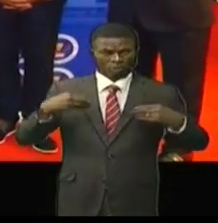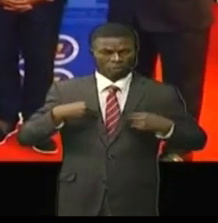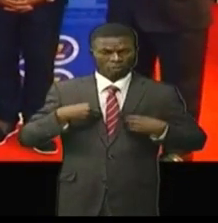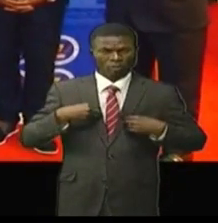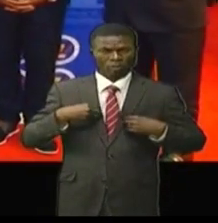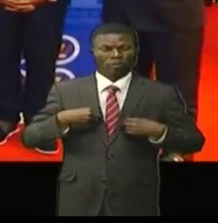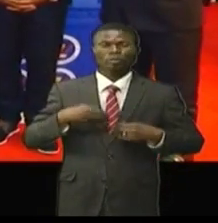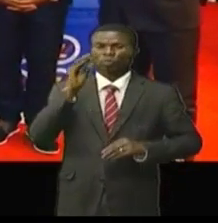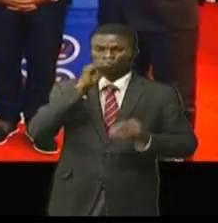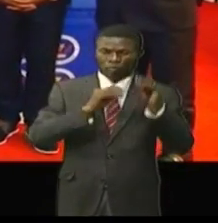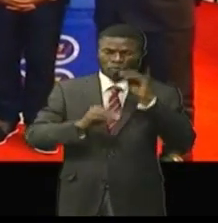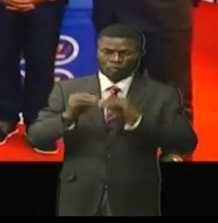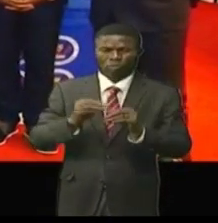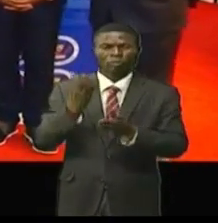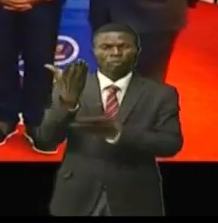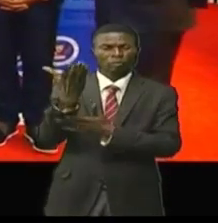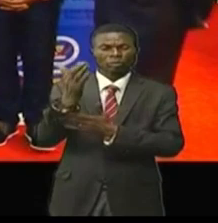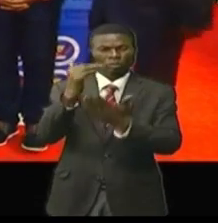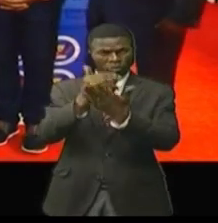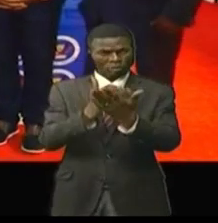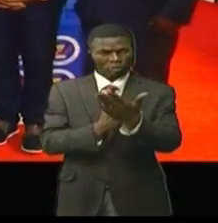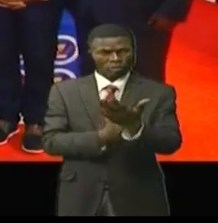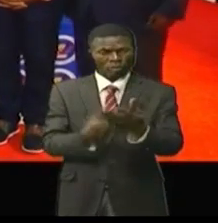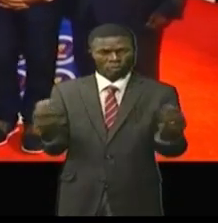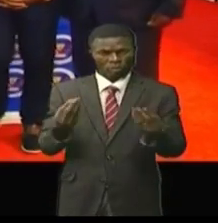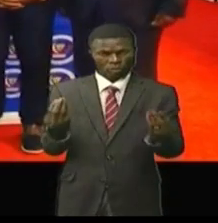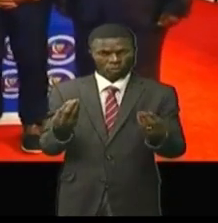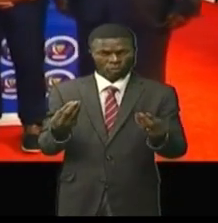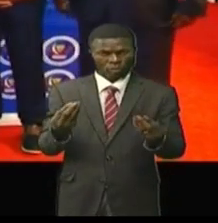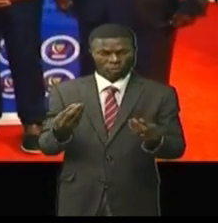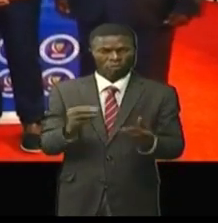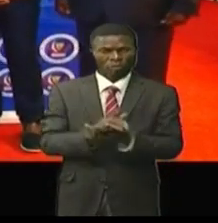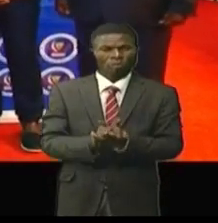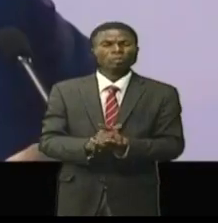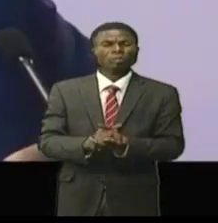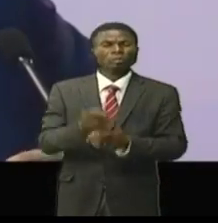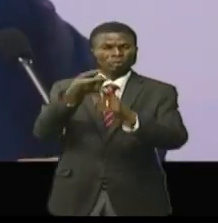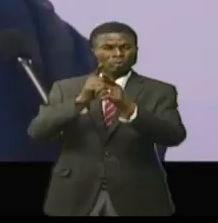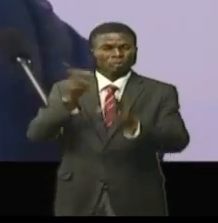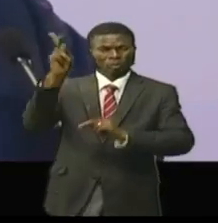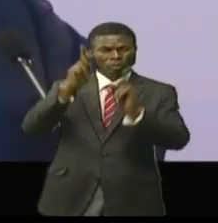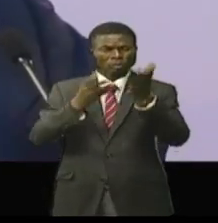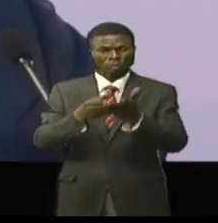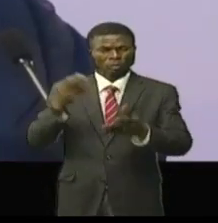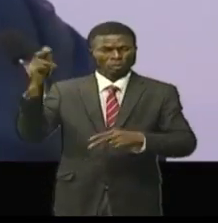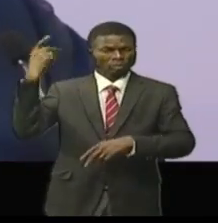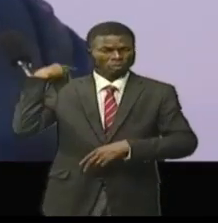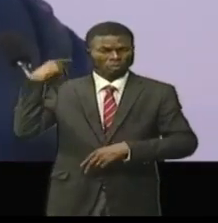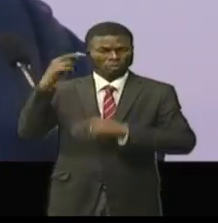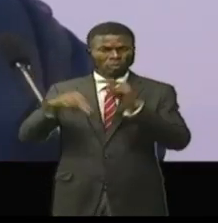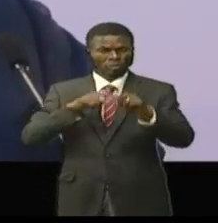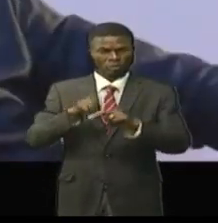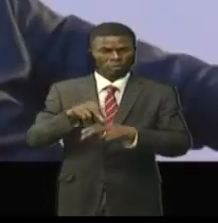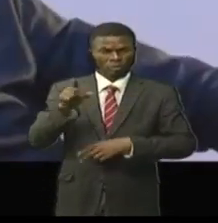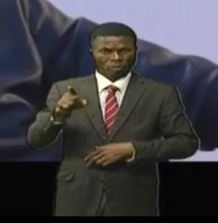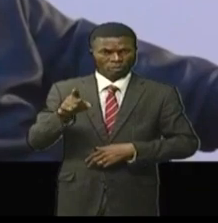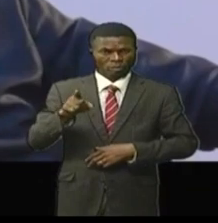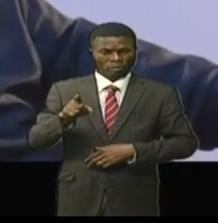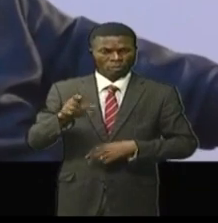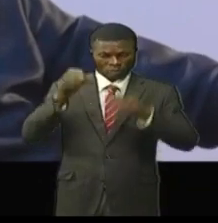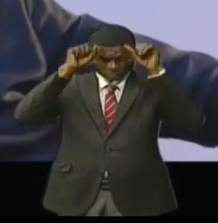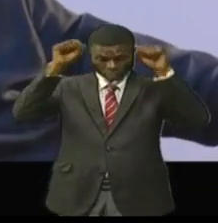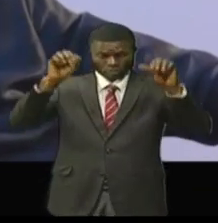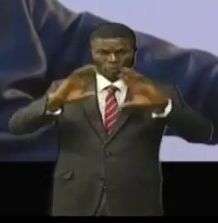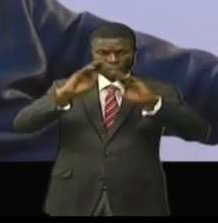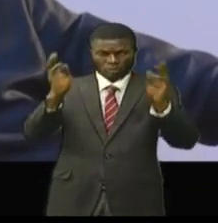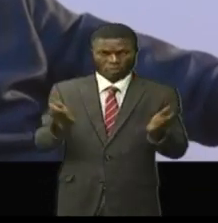les critiques et toutes les recommandations faites parce que ce sont les représentants du peuple. Le député national Constantin Benguele est président de la